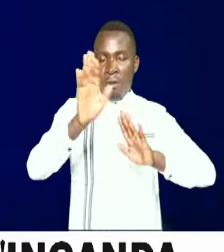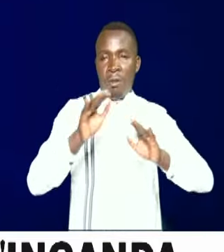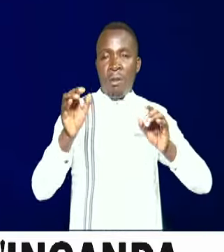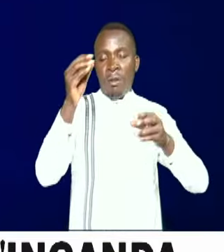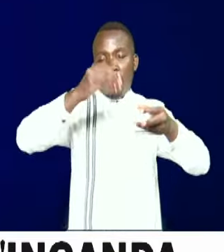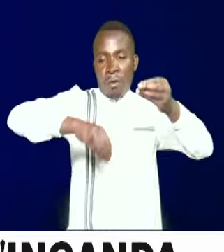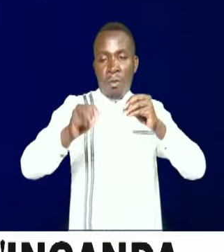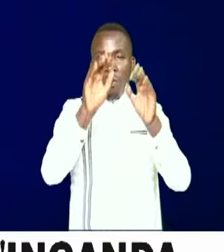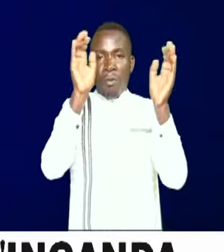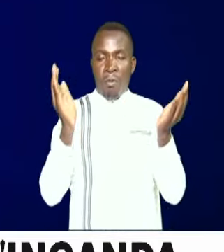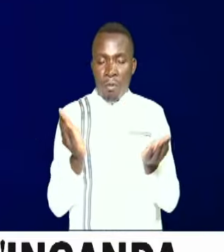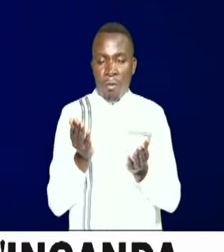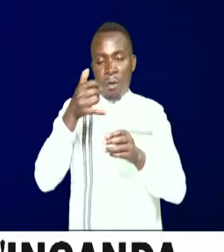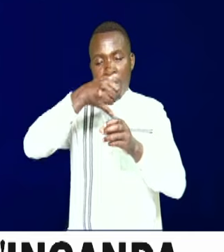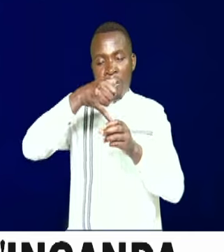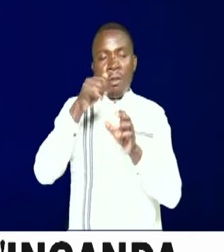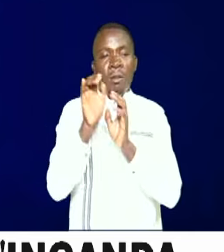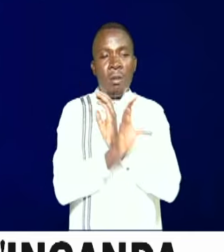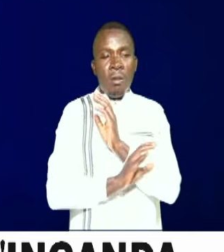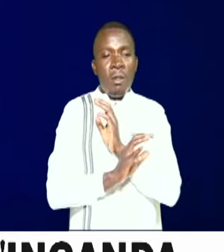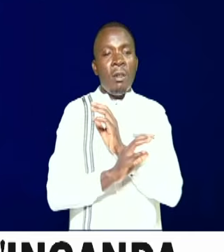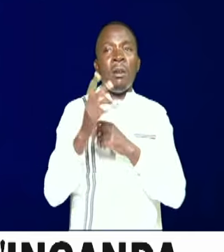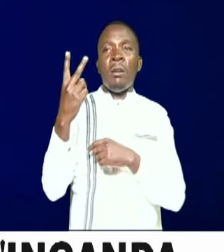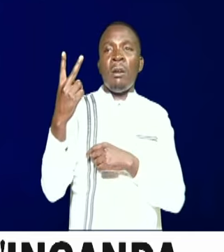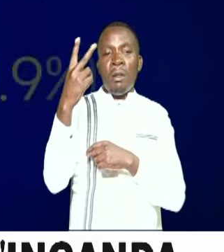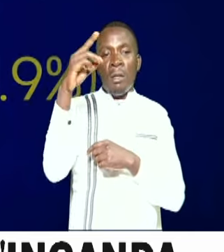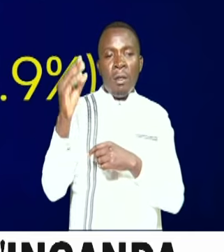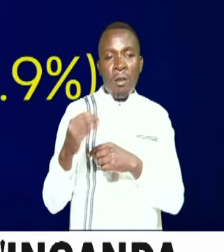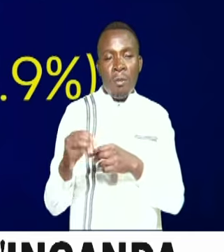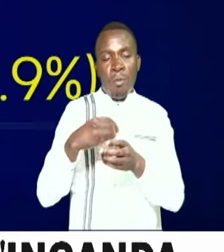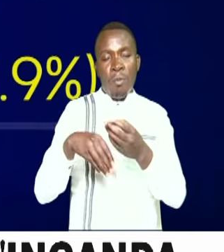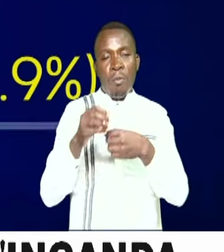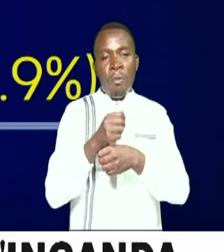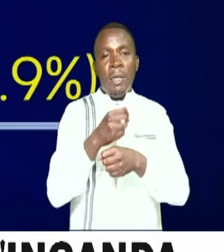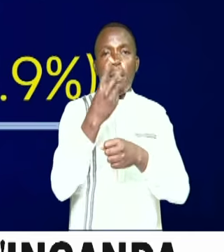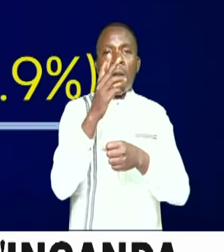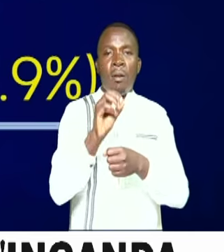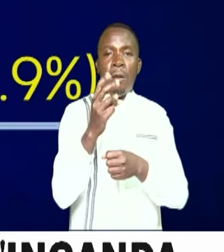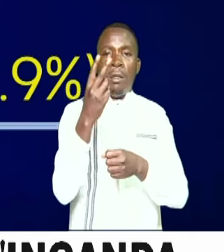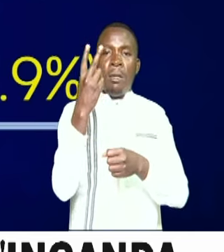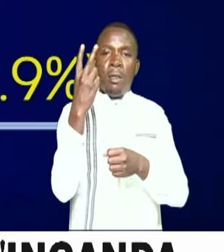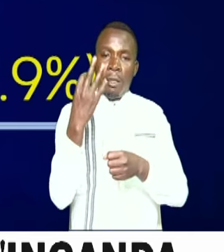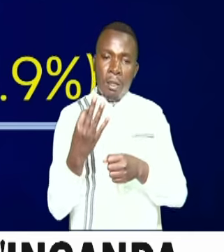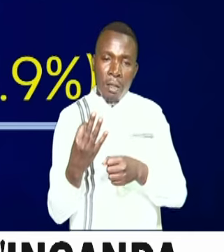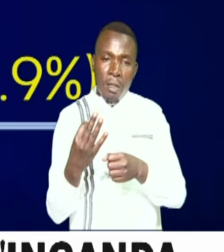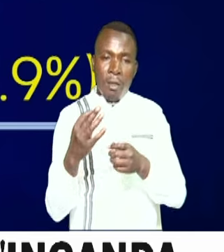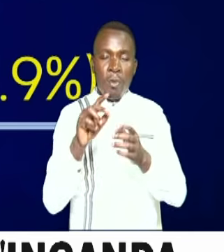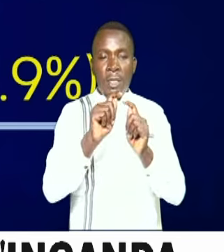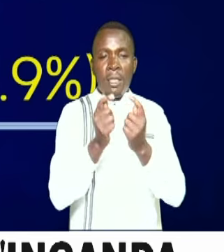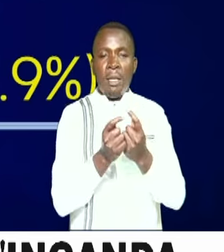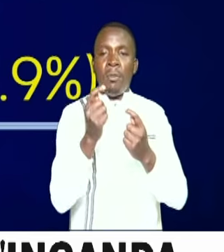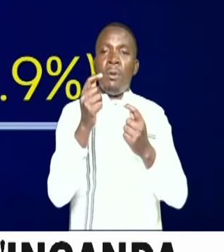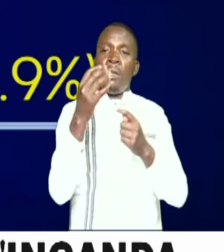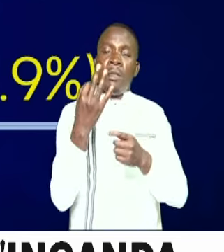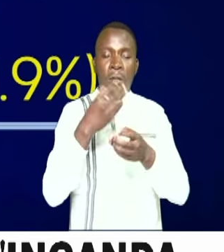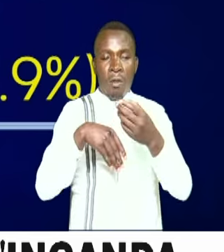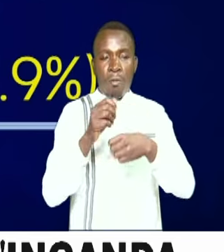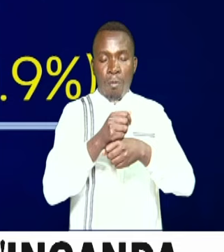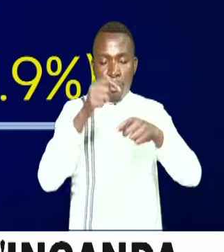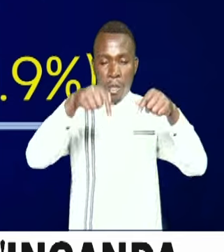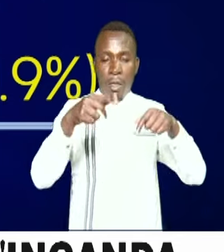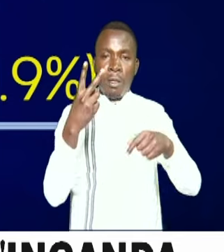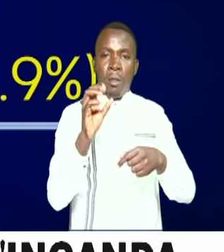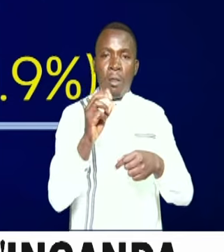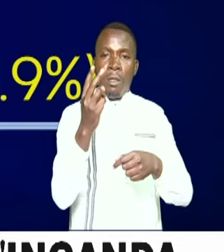w'imbere mu gihugu ku gipimo cya 22% muri 2023. Mu gihembwe cya 3 cy'uyu mwaka wa